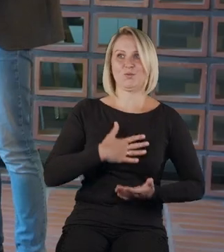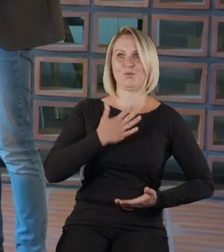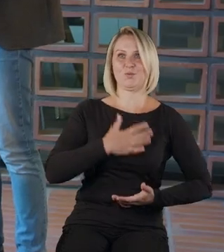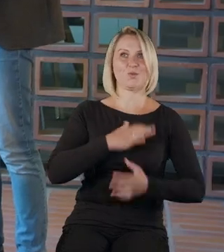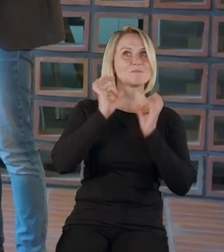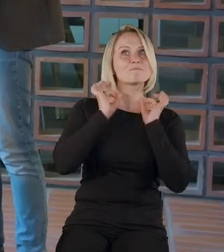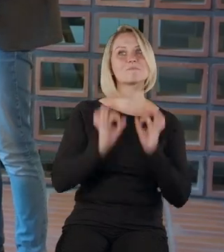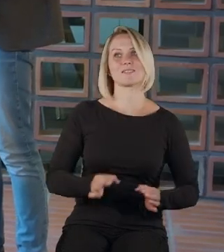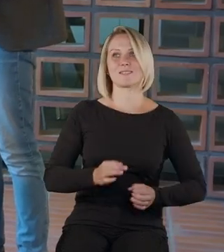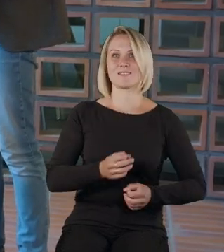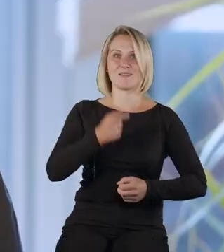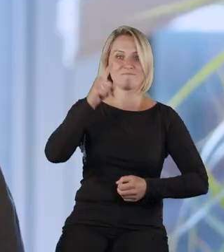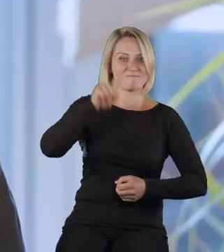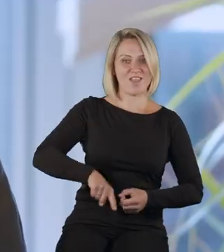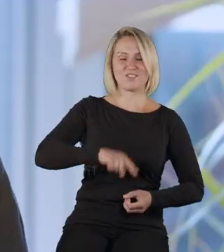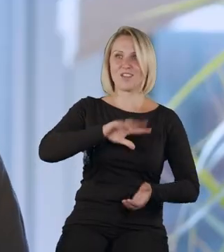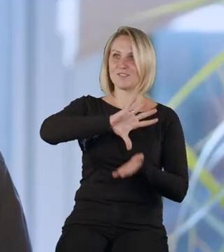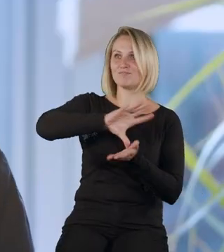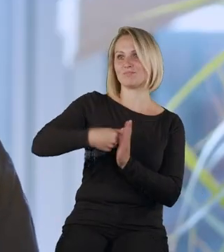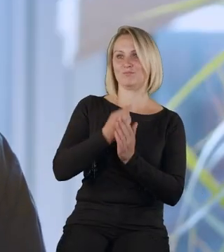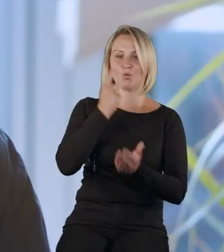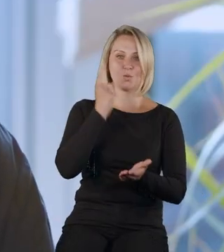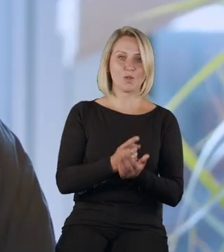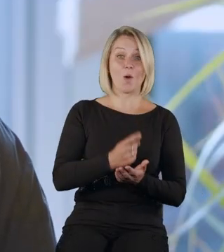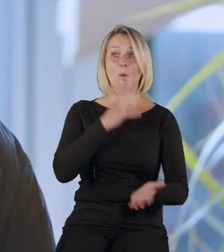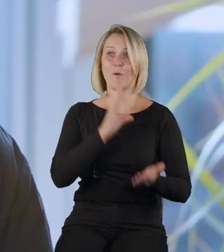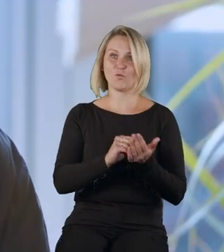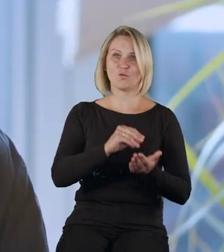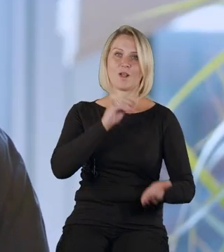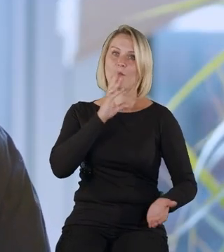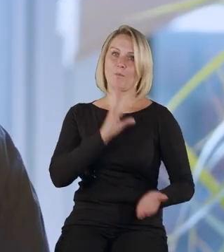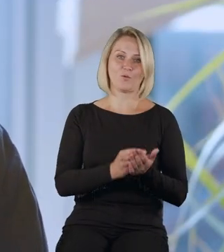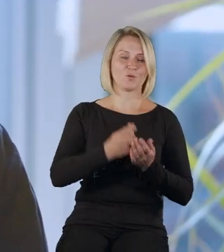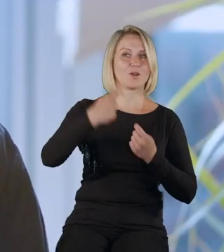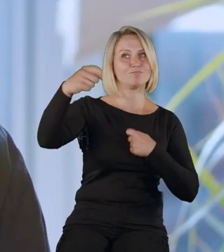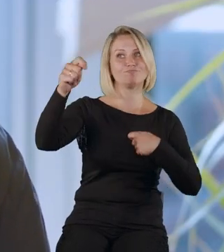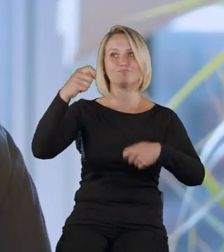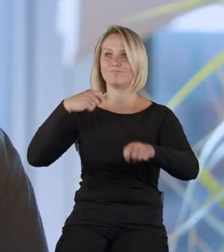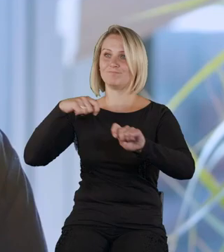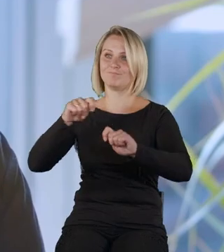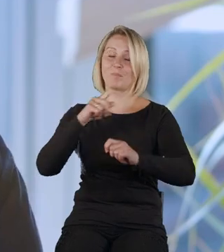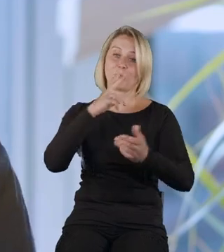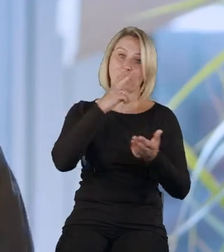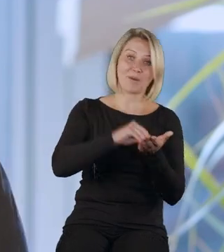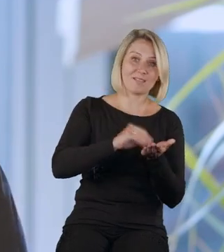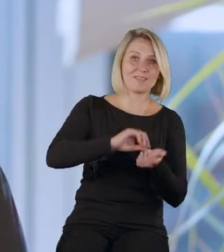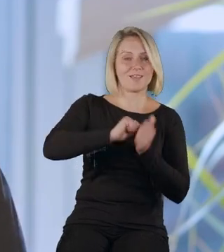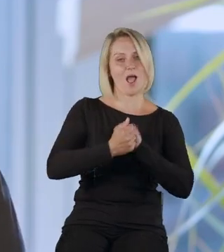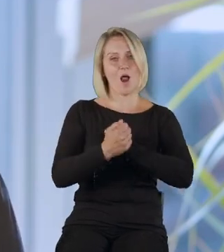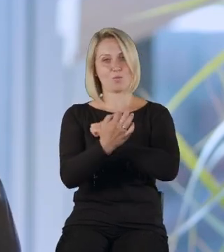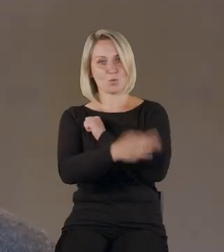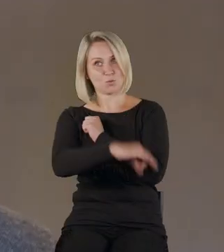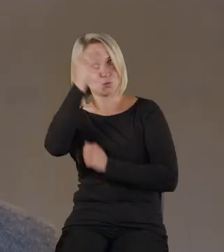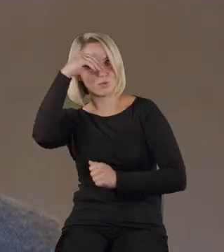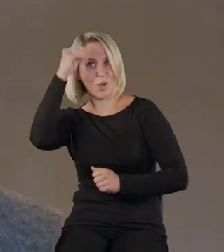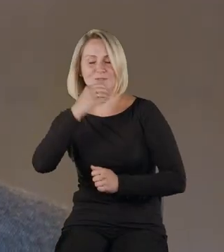wykorzystali całą pulę miesięcy. Wyjeżdżali ponownie i ponownie, czy to były praktyki, czy studia. Zawsze wracali zadowoleni. Jak sami